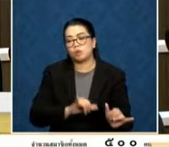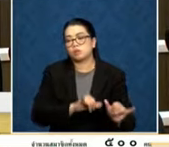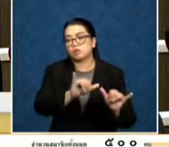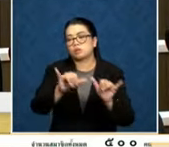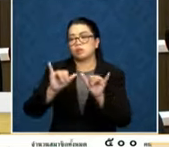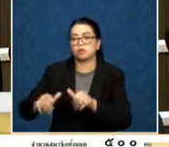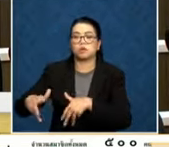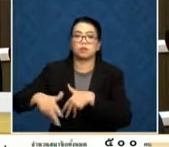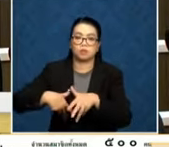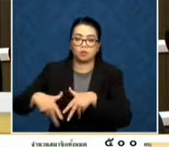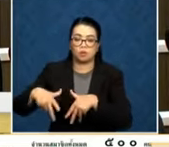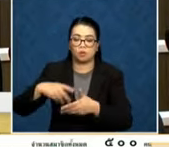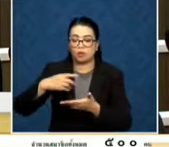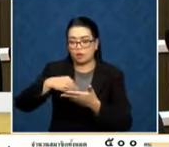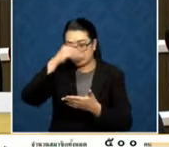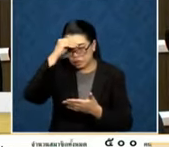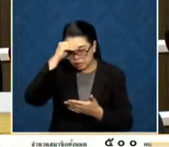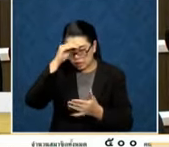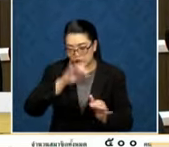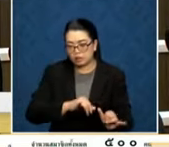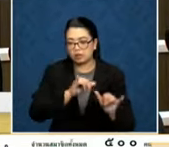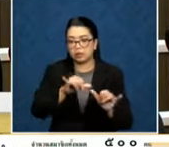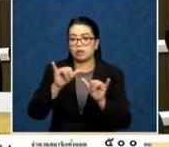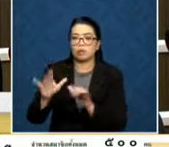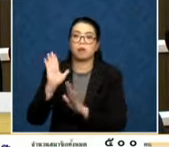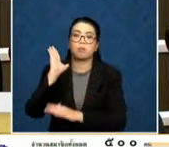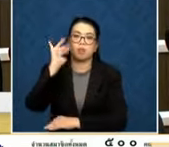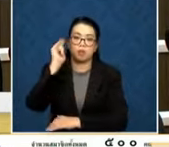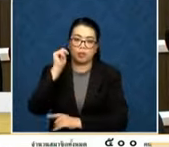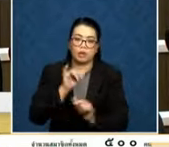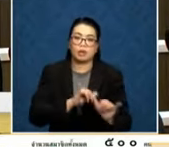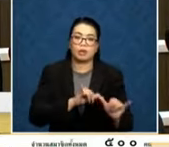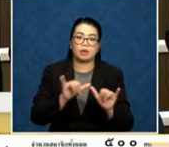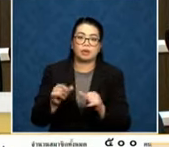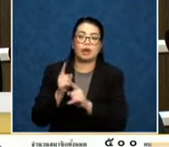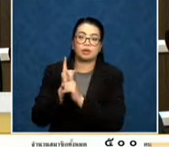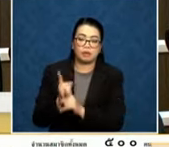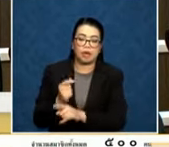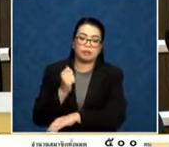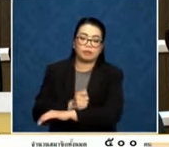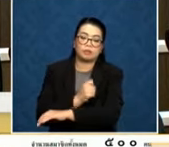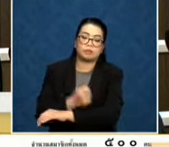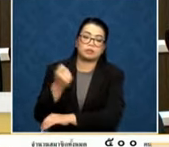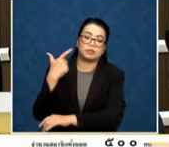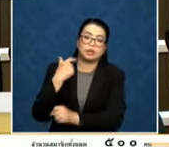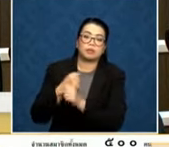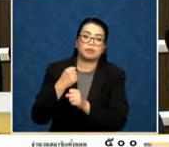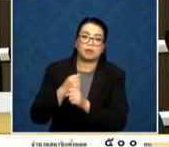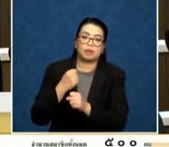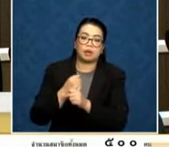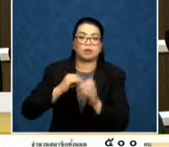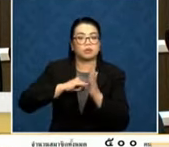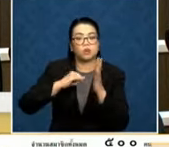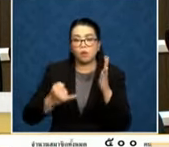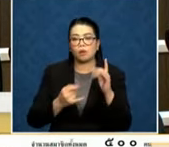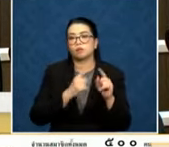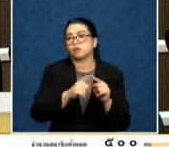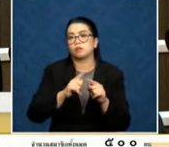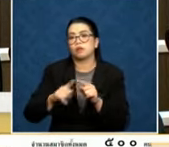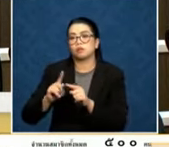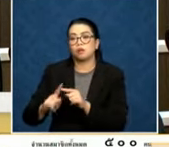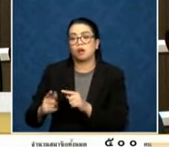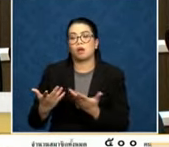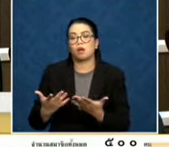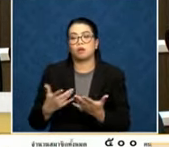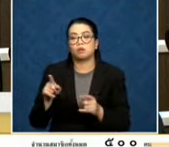ย้ายของประชากรวัยเรียนที่ย้ายติดตามผู้ปกครองไปรับจ้างทำงานต่างถิ่นที่สำคัญยิ่ง